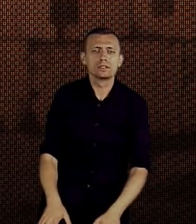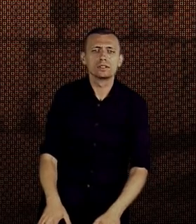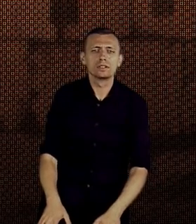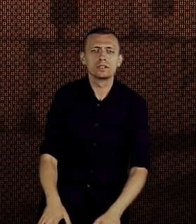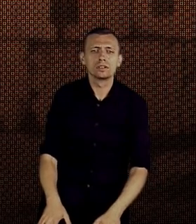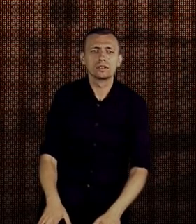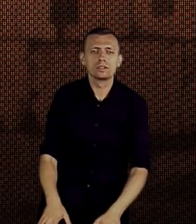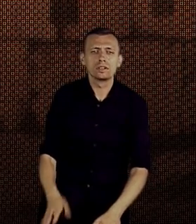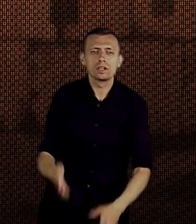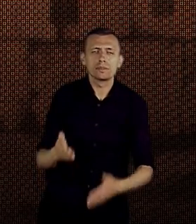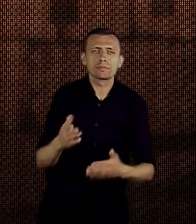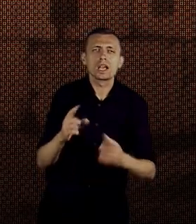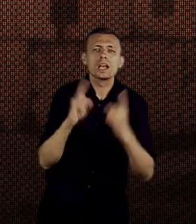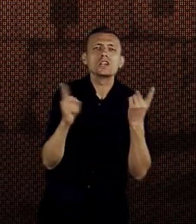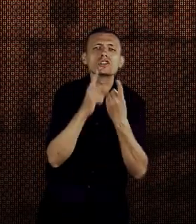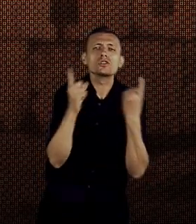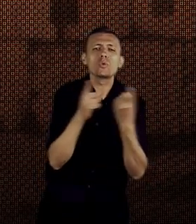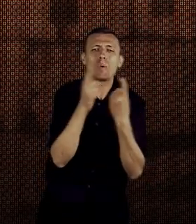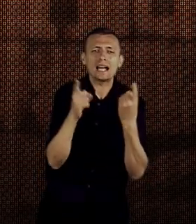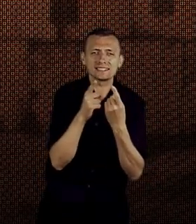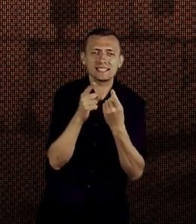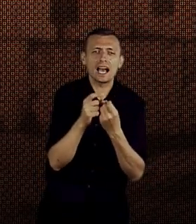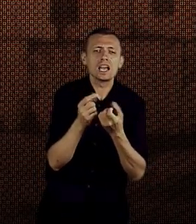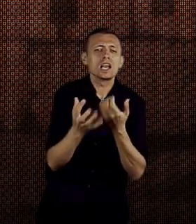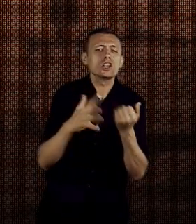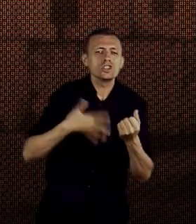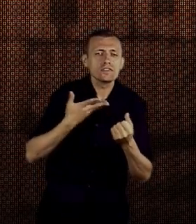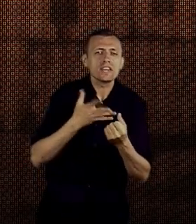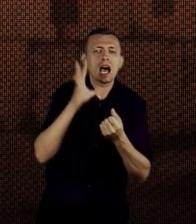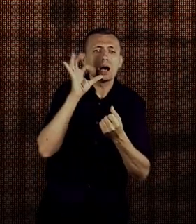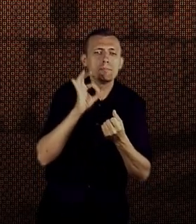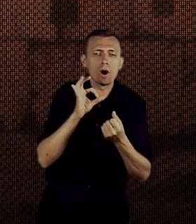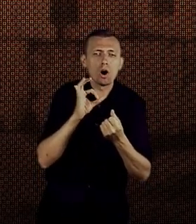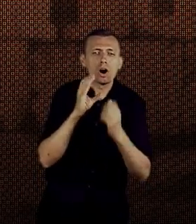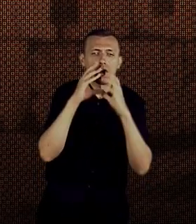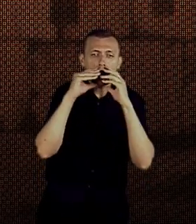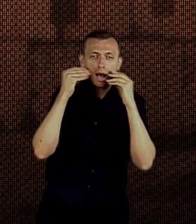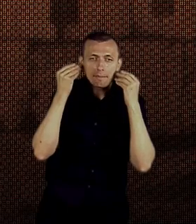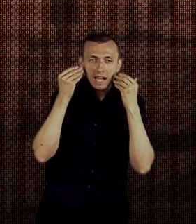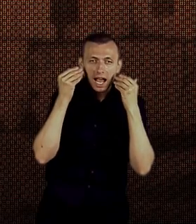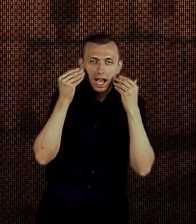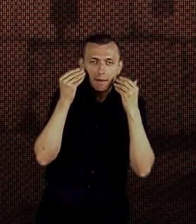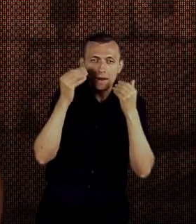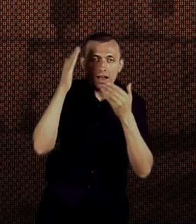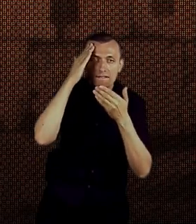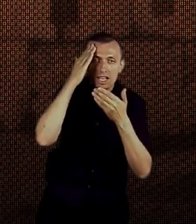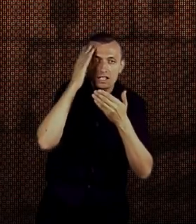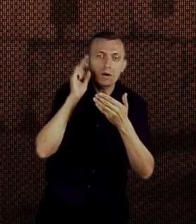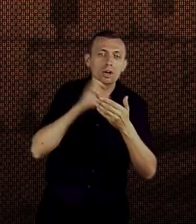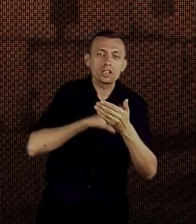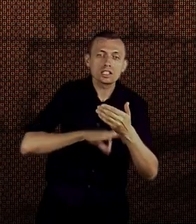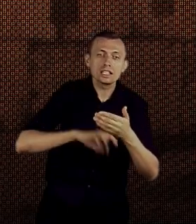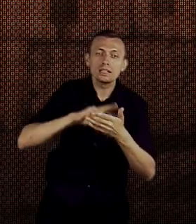I oto lekcja dla nas wszystkich. Posłuchajcie tej lekcji bardzo uważnie. Wiara